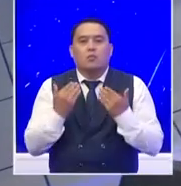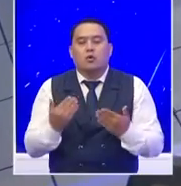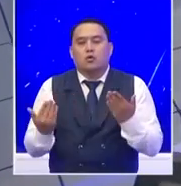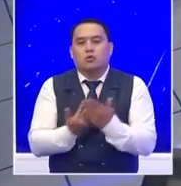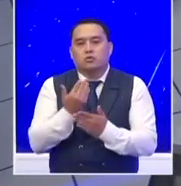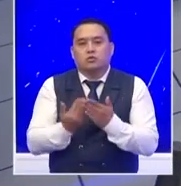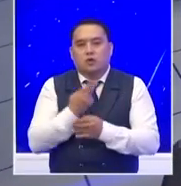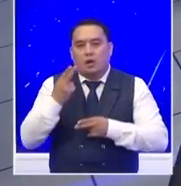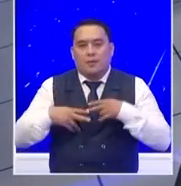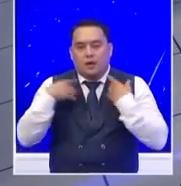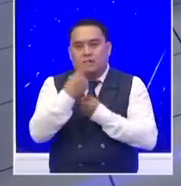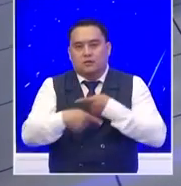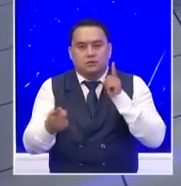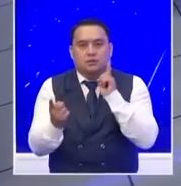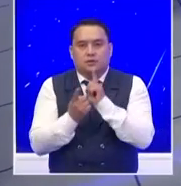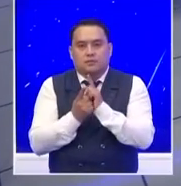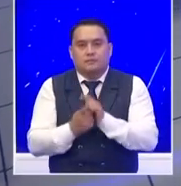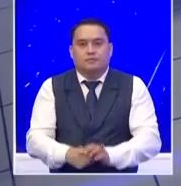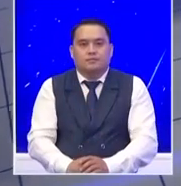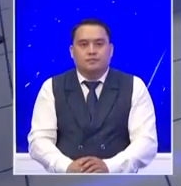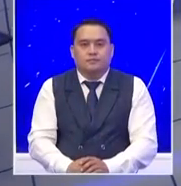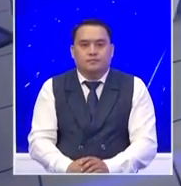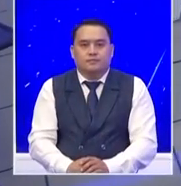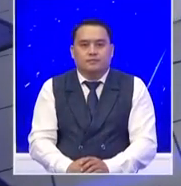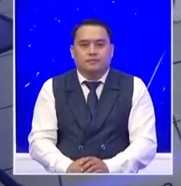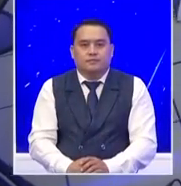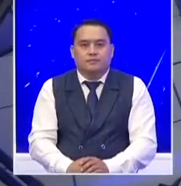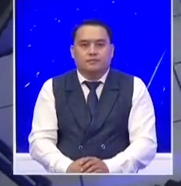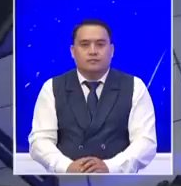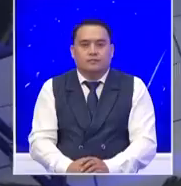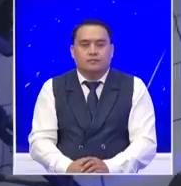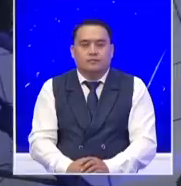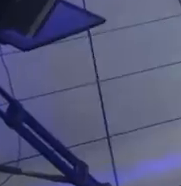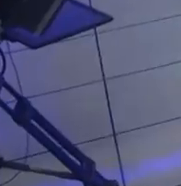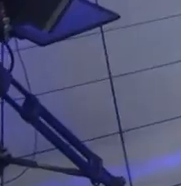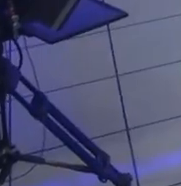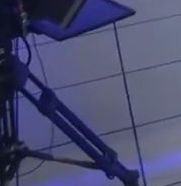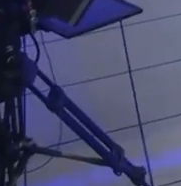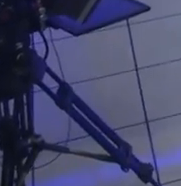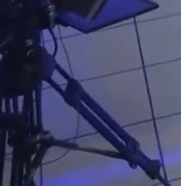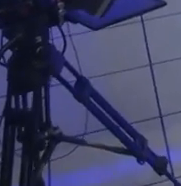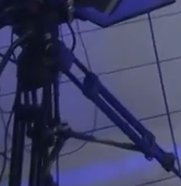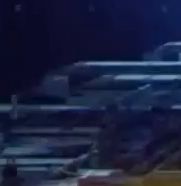Ардақ тағайын, бүгінге келіп түскен ақпараттар легі осындай болды. Мен өздеріңізбен келер аптада қайта қауышамын. Сау болыңыздар.